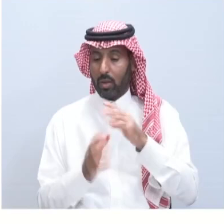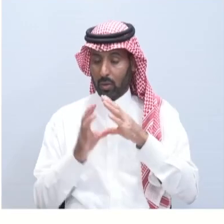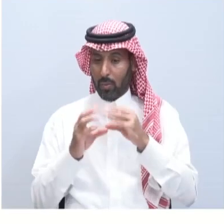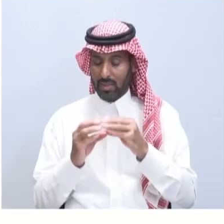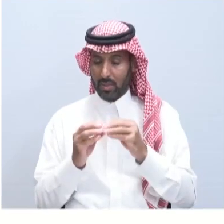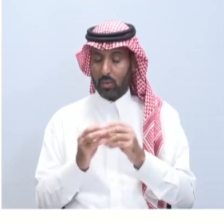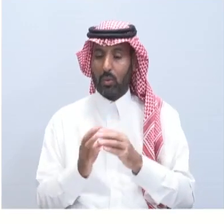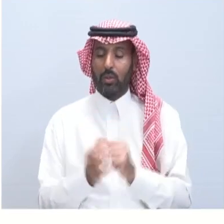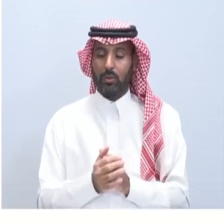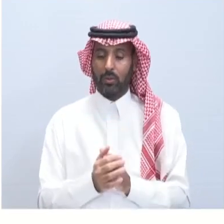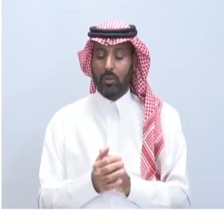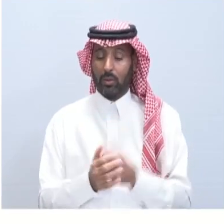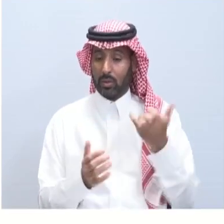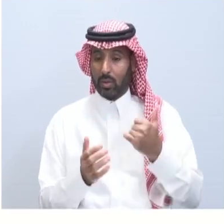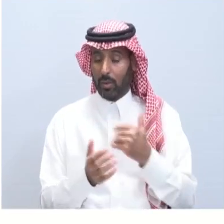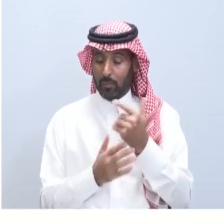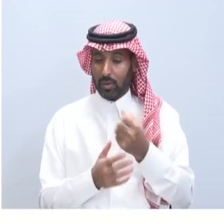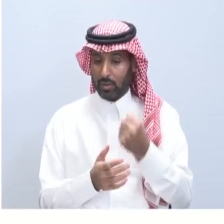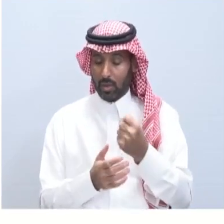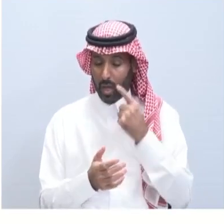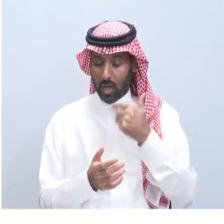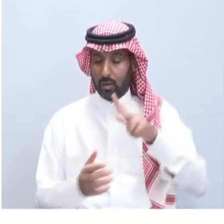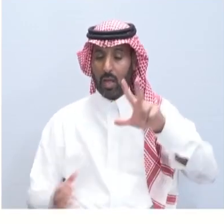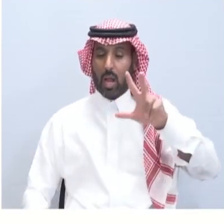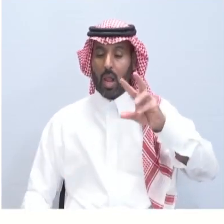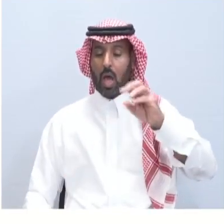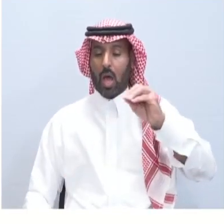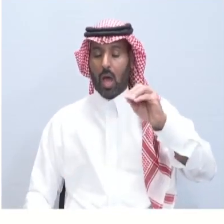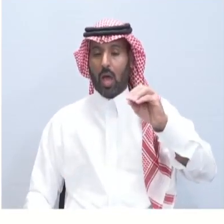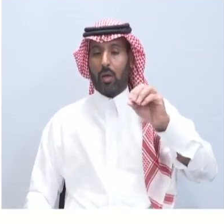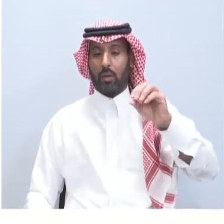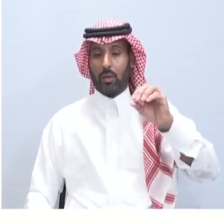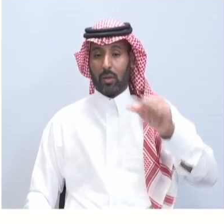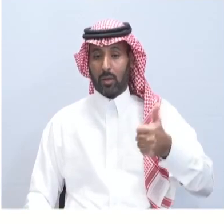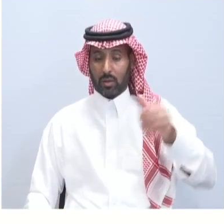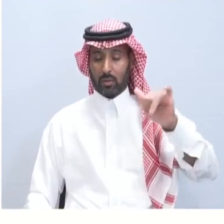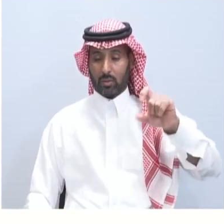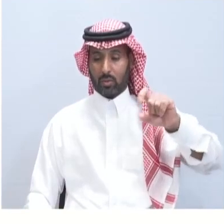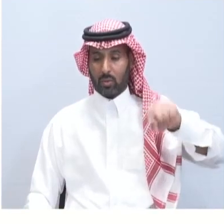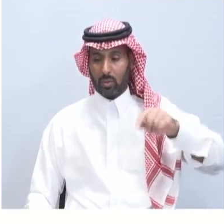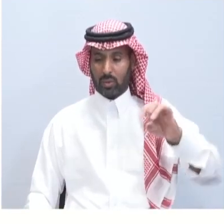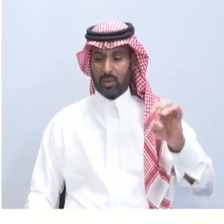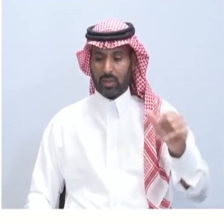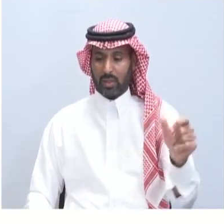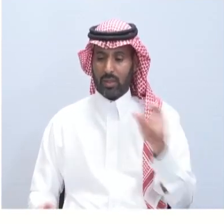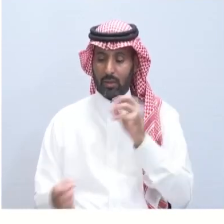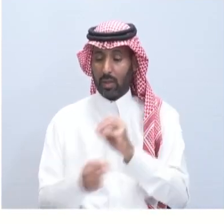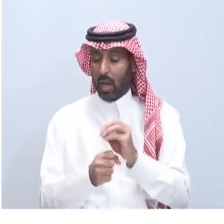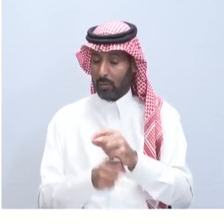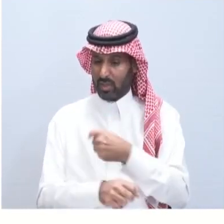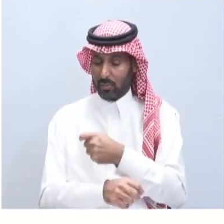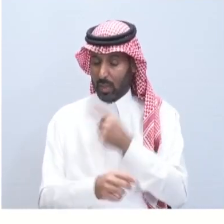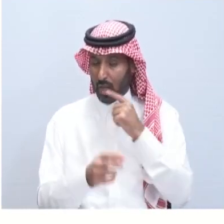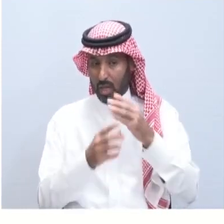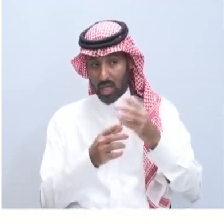دول المنطقه التي تولي اهتماما كبيرا بطاقه الهيدروجين بعد ذلك تعرفنا على تجربه الخليه الشمسيه البسيطه وذكرنا